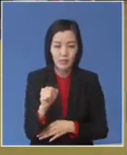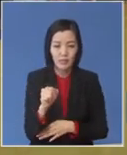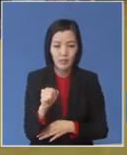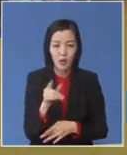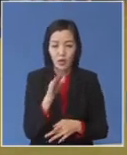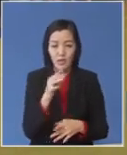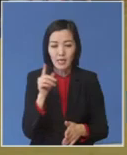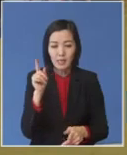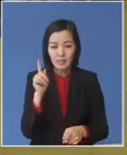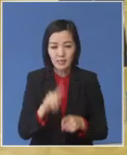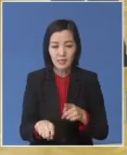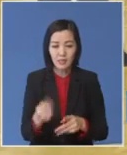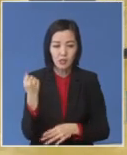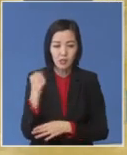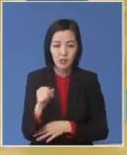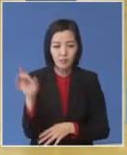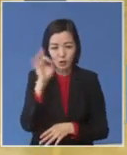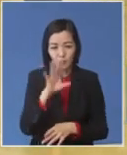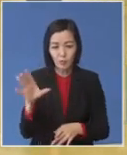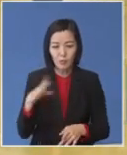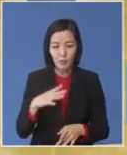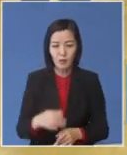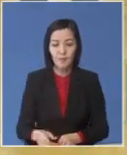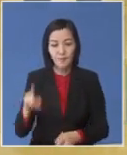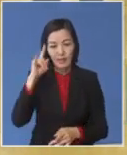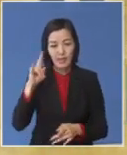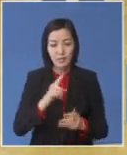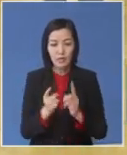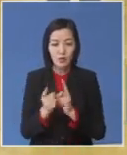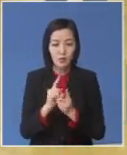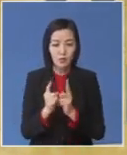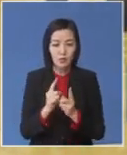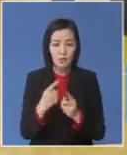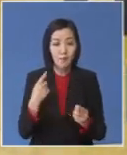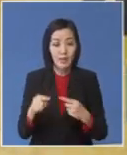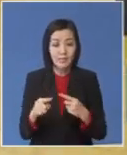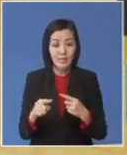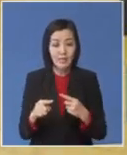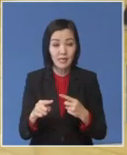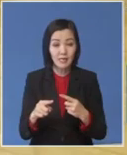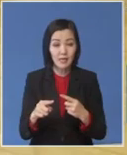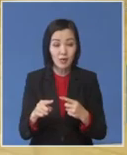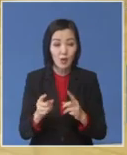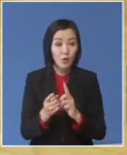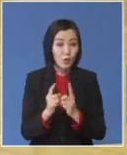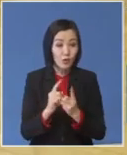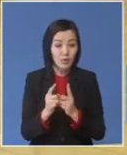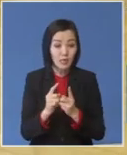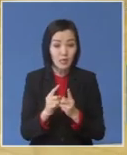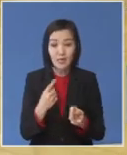жеңіп, чемпион атанды. Қазақ күресі, ол қазақ күресі басқа күрестерге қарағанда ерекше, ол